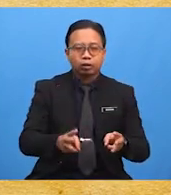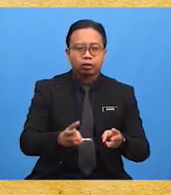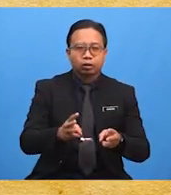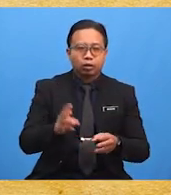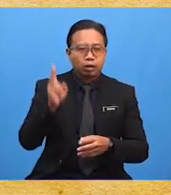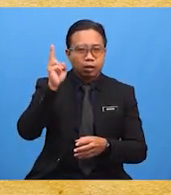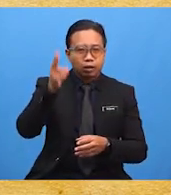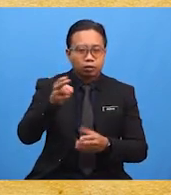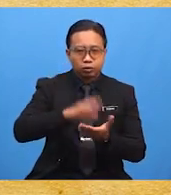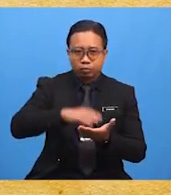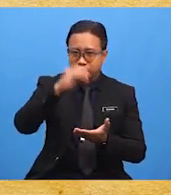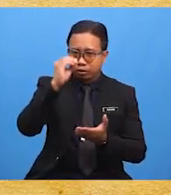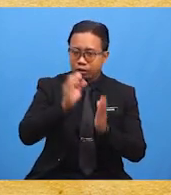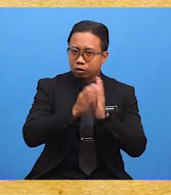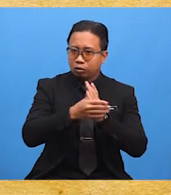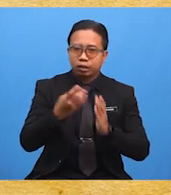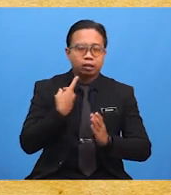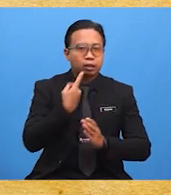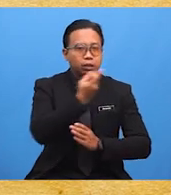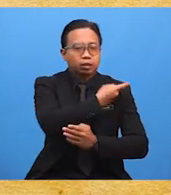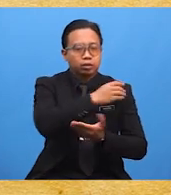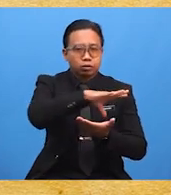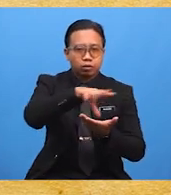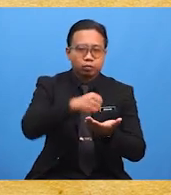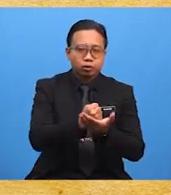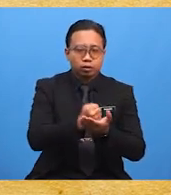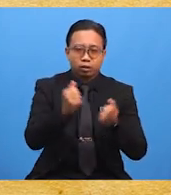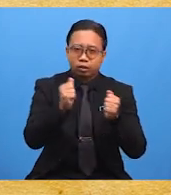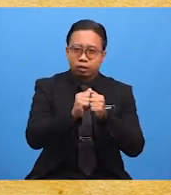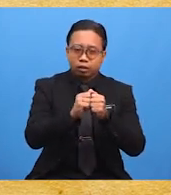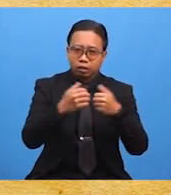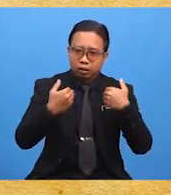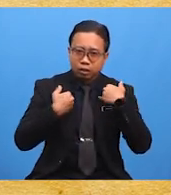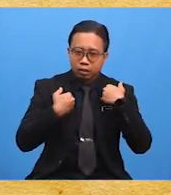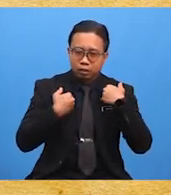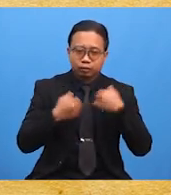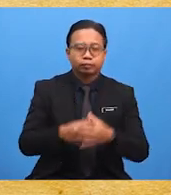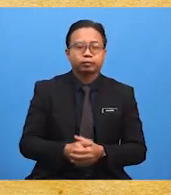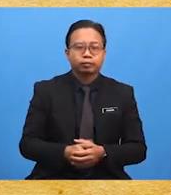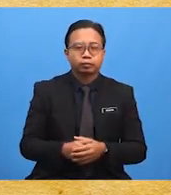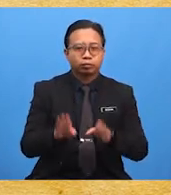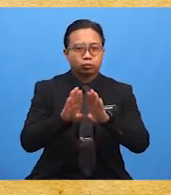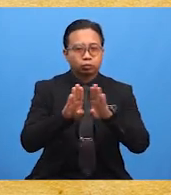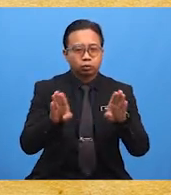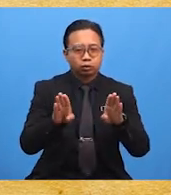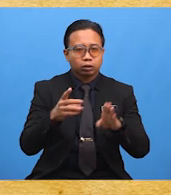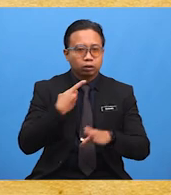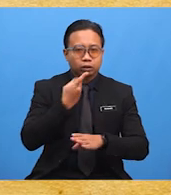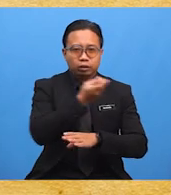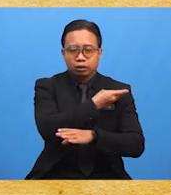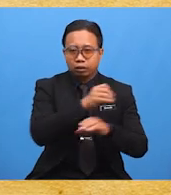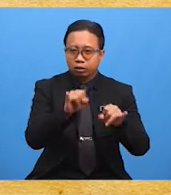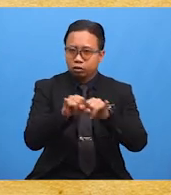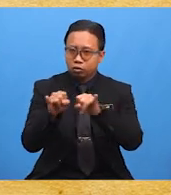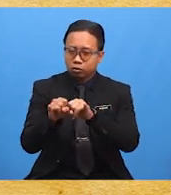dipelajari oleh kita semua. Dengan adanya amalan nilai keterbukaan, kita juga